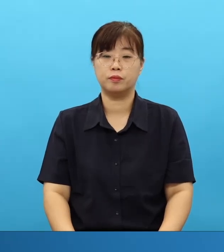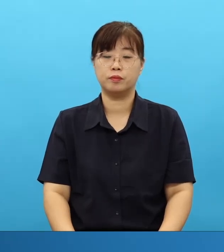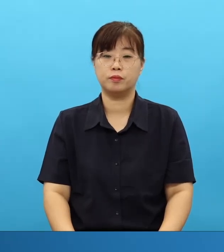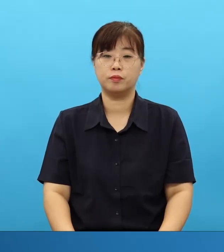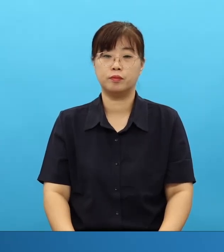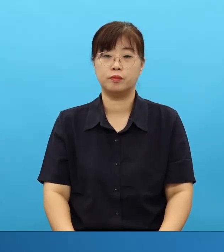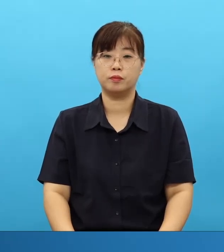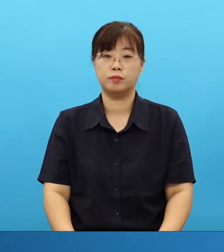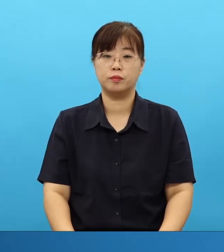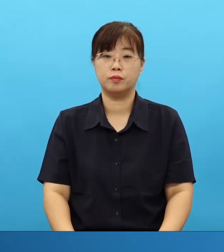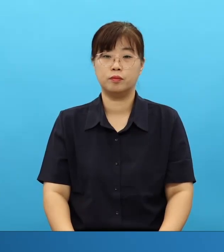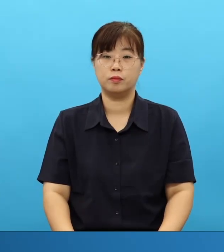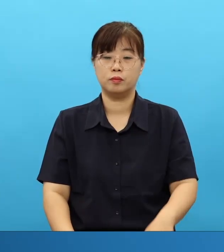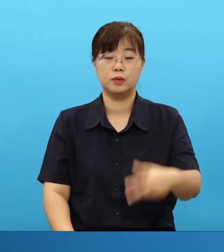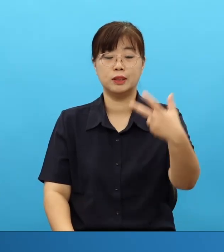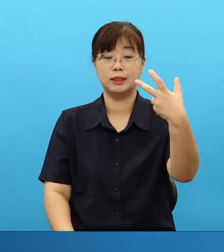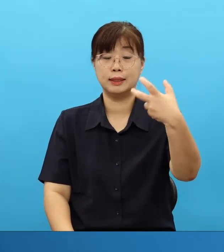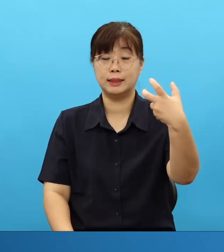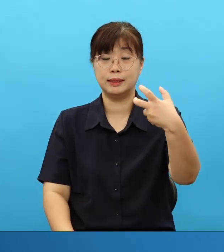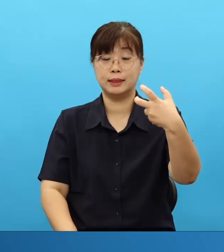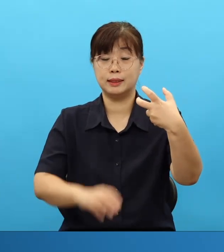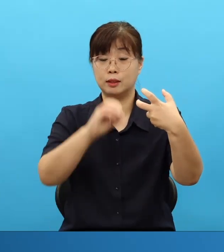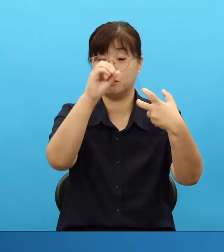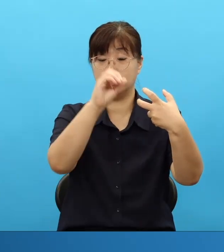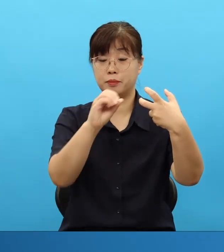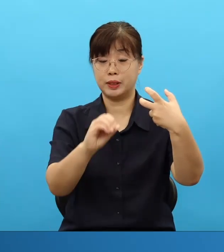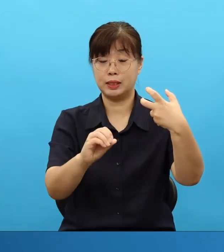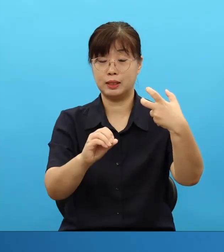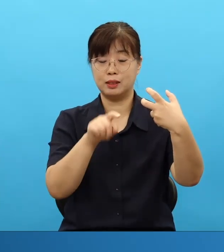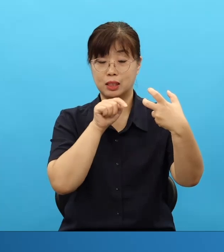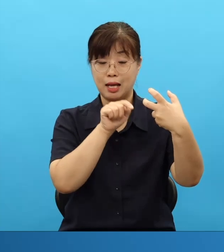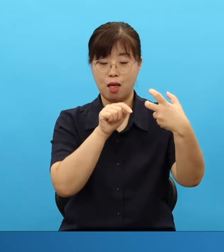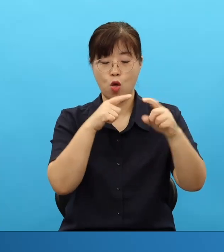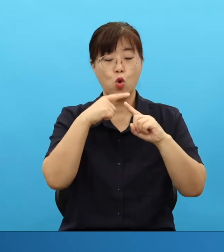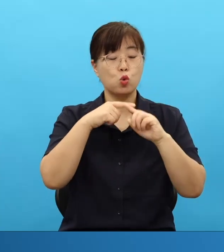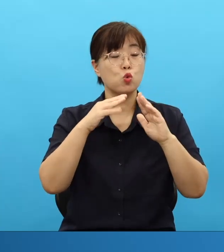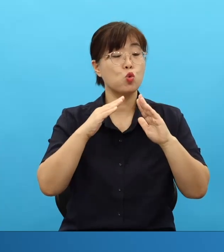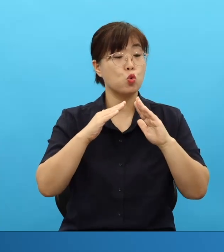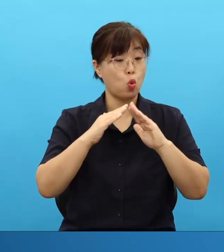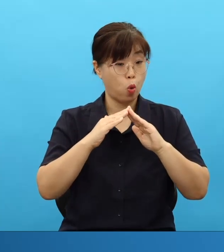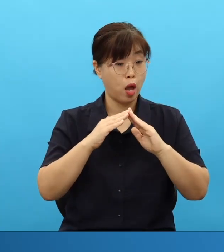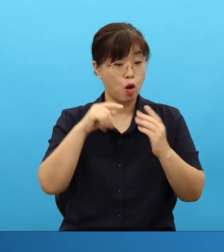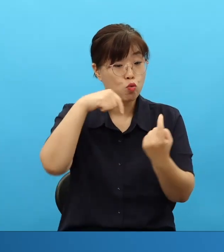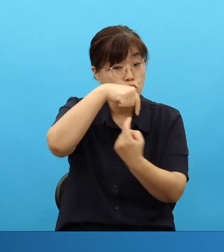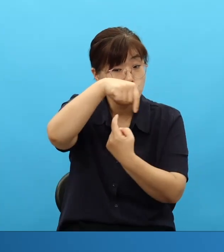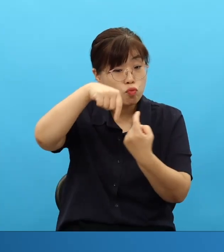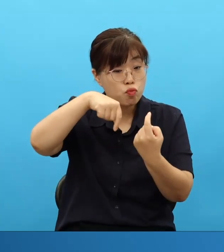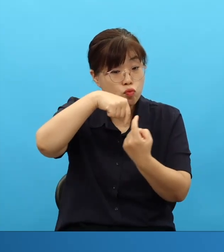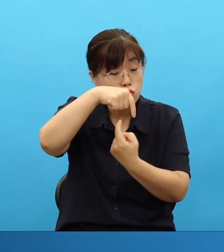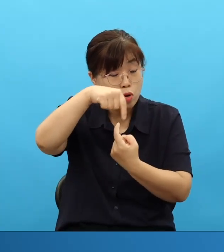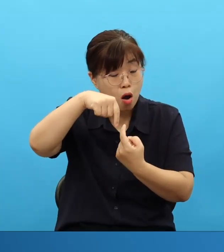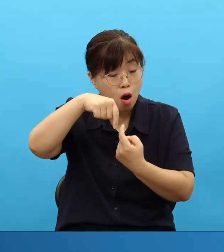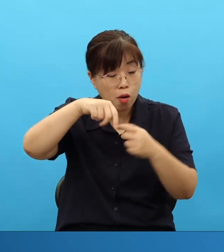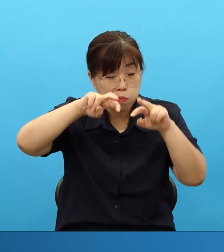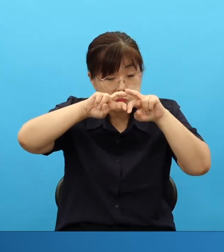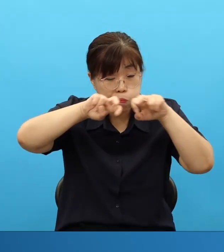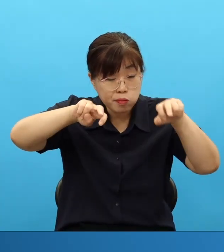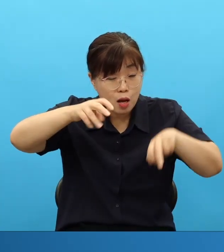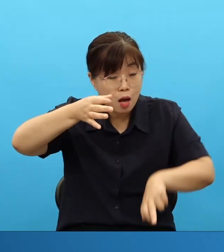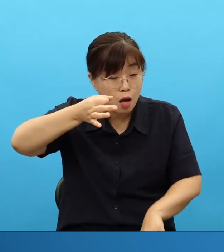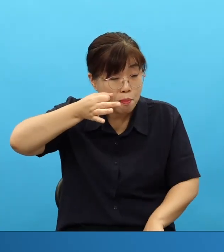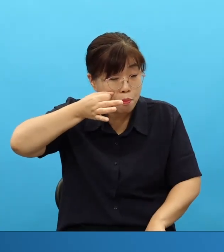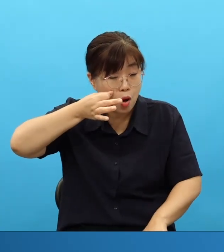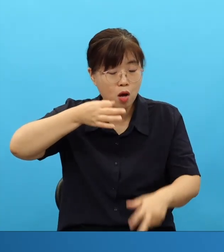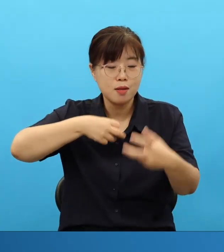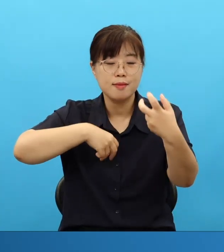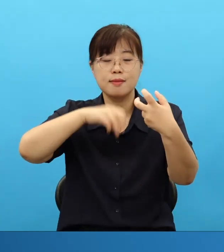아닙니다 70% 미자리 있습니다 자 이런 위기가 왔어요이